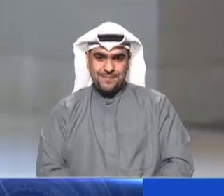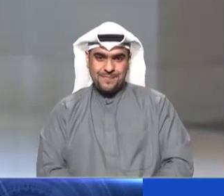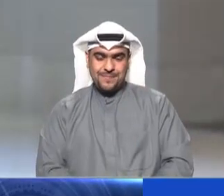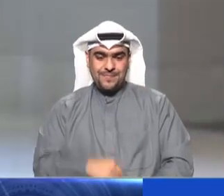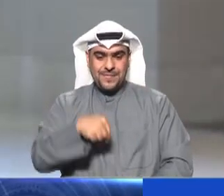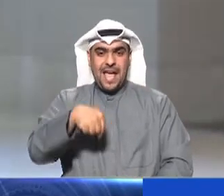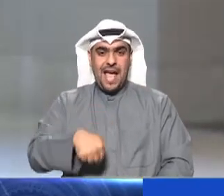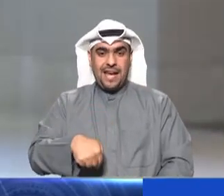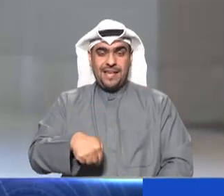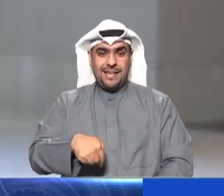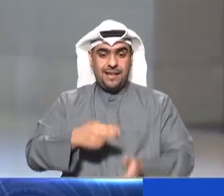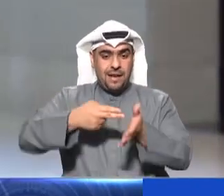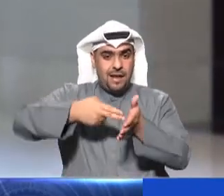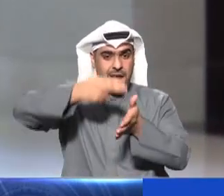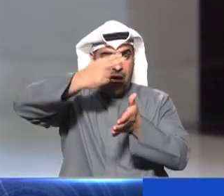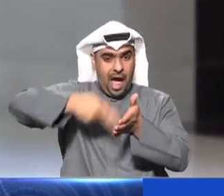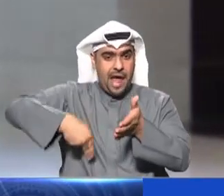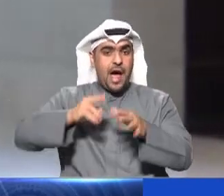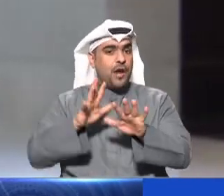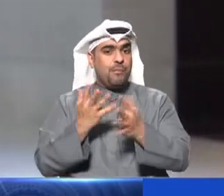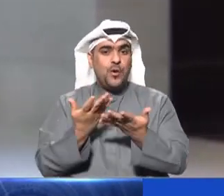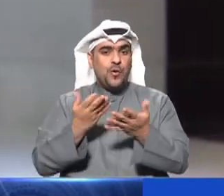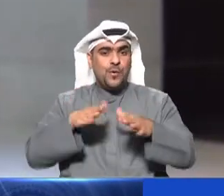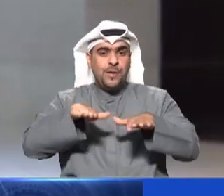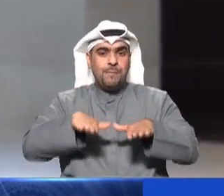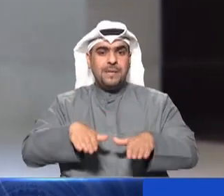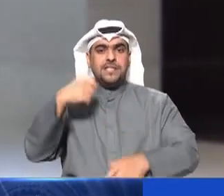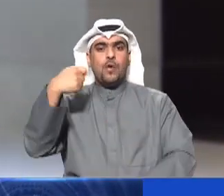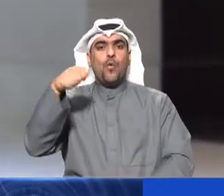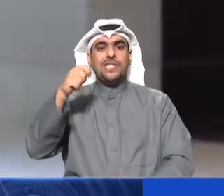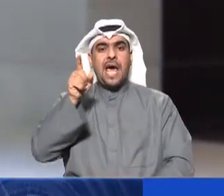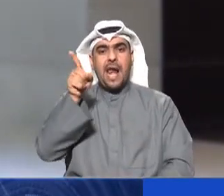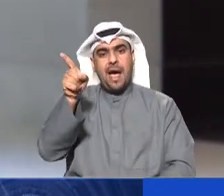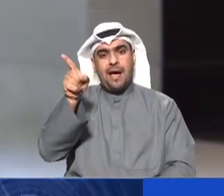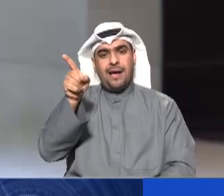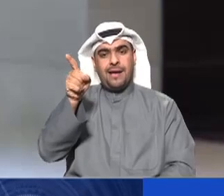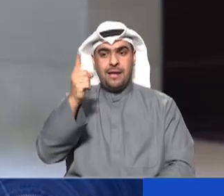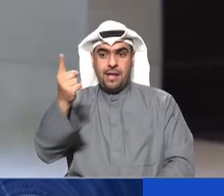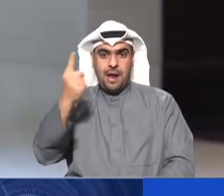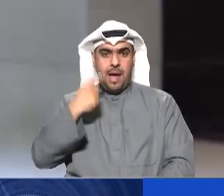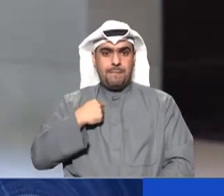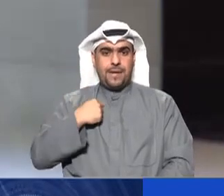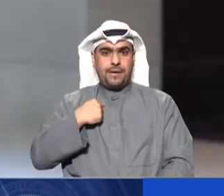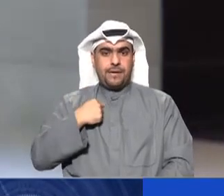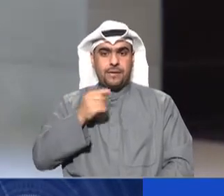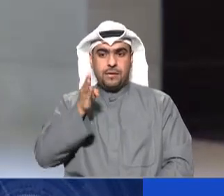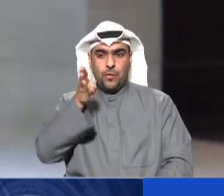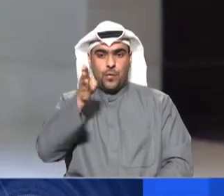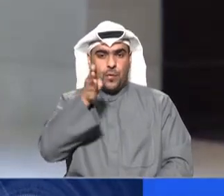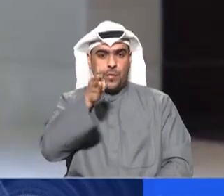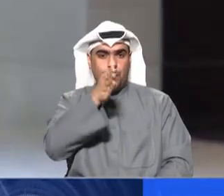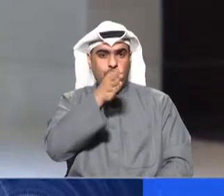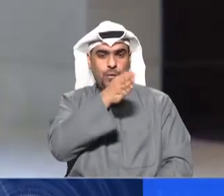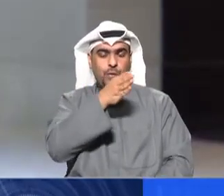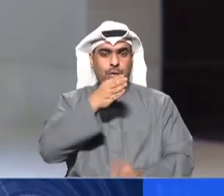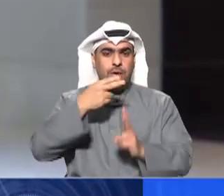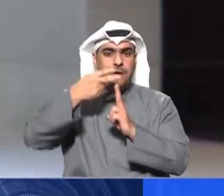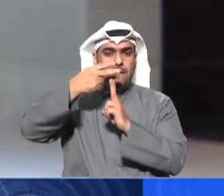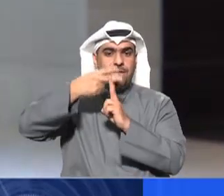على الفنادق، والهدف منها هي في الآونة الأخيرة بدأت تنتشر وباء